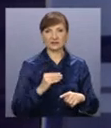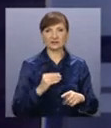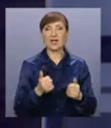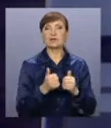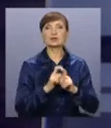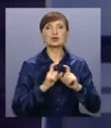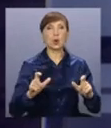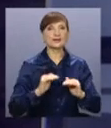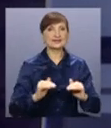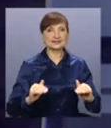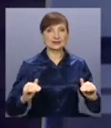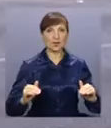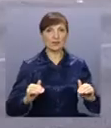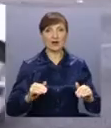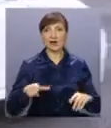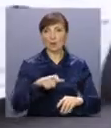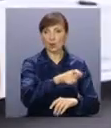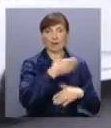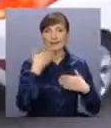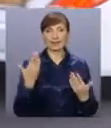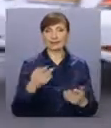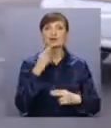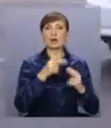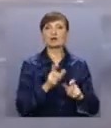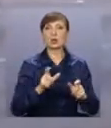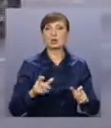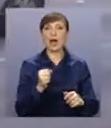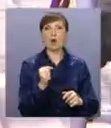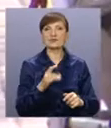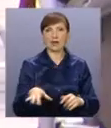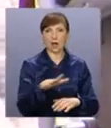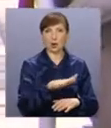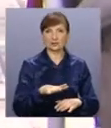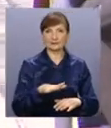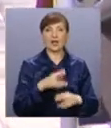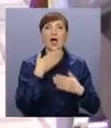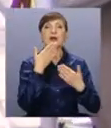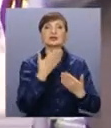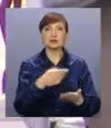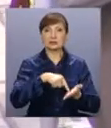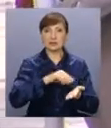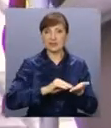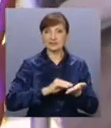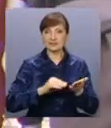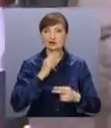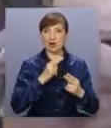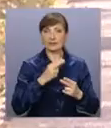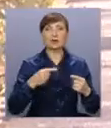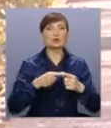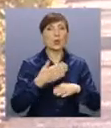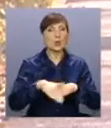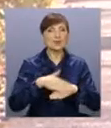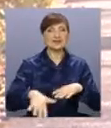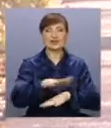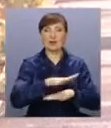Возле школы, детских садов не проложены тротуары, жалуются жители Ауэзовского района. В обращении указываются конкретные улицы и дворы.